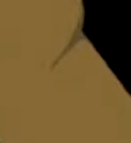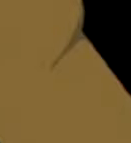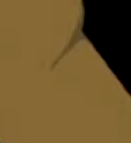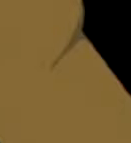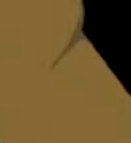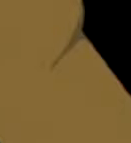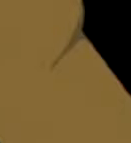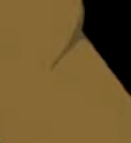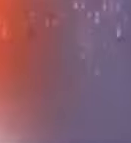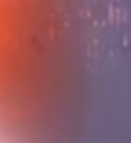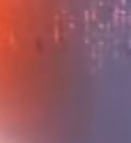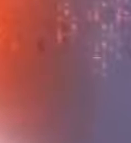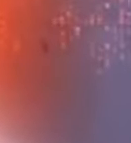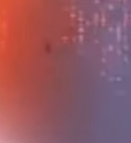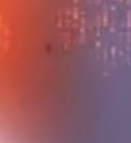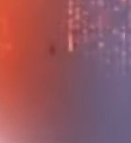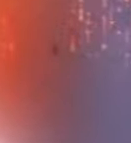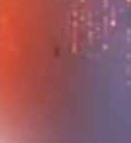*811*817#.